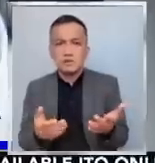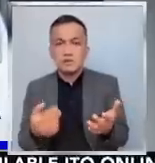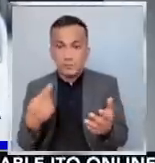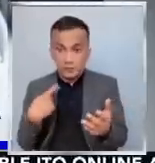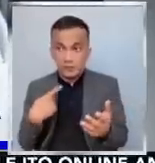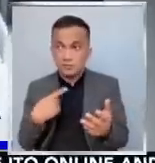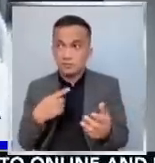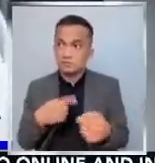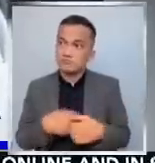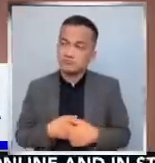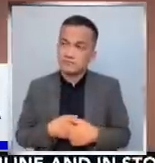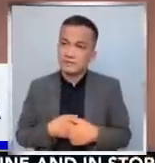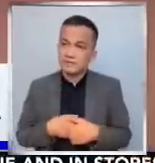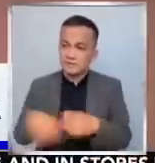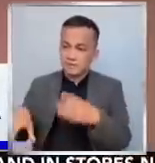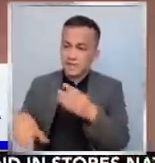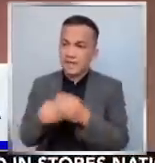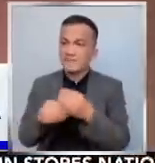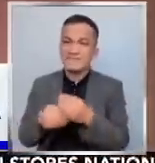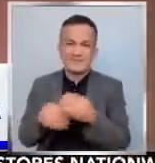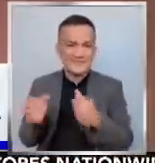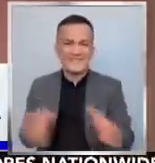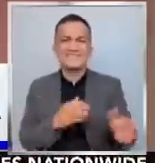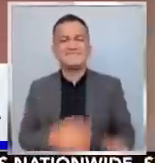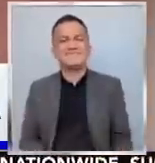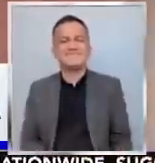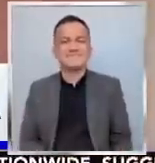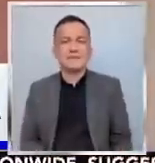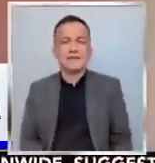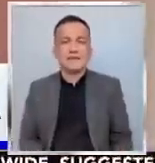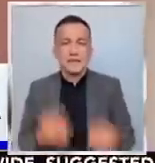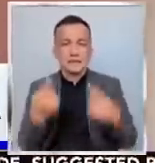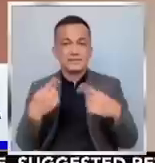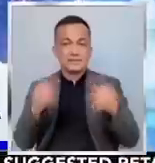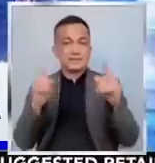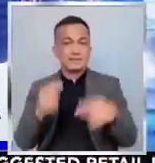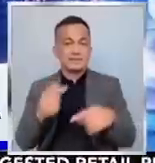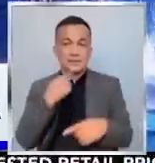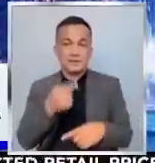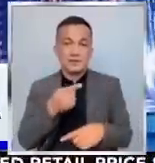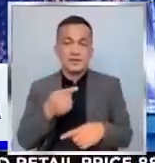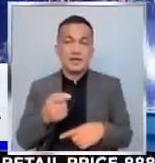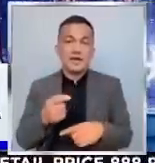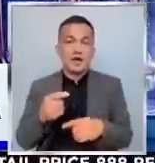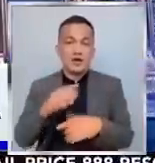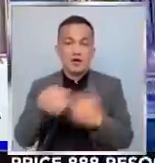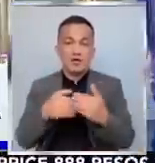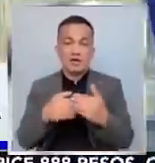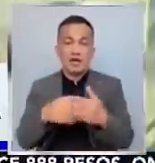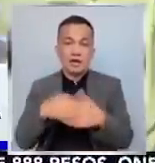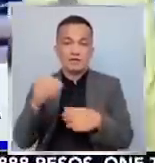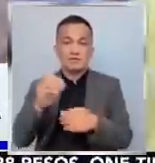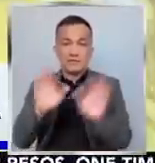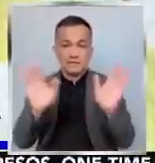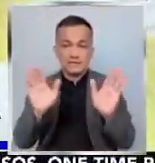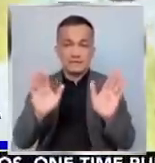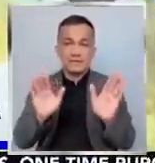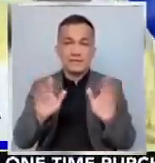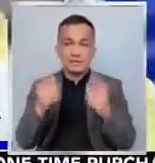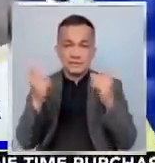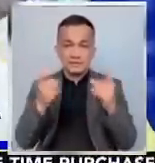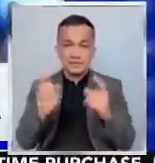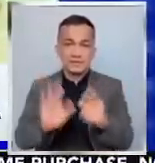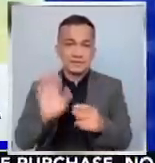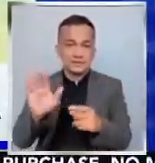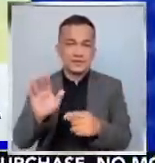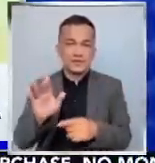akong backup na plan. Achievement unlocked daw ito para sa All Out Sunday star na magsi-celebrate ng kanyang 20th